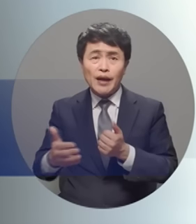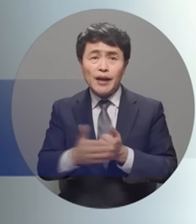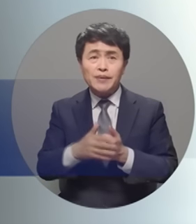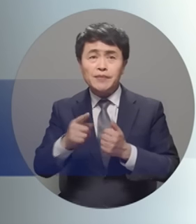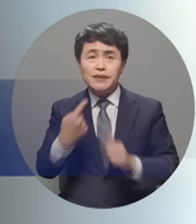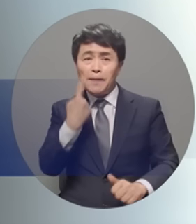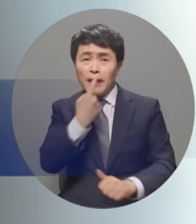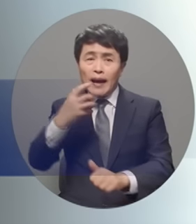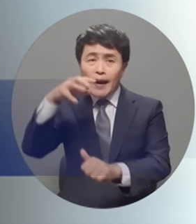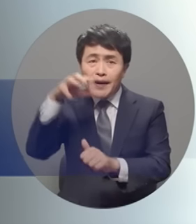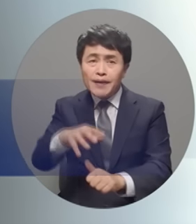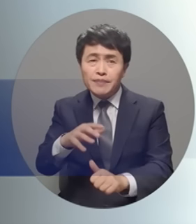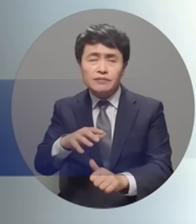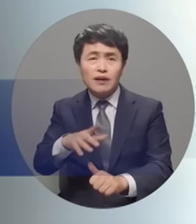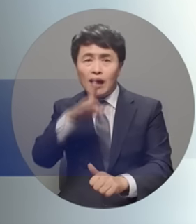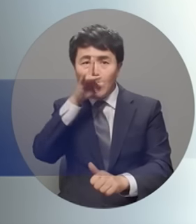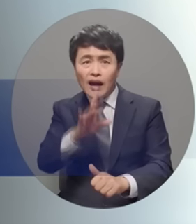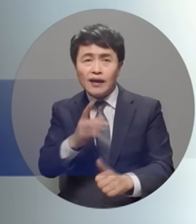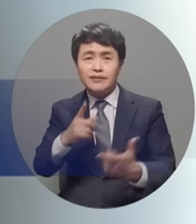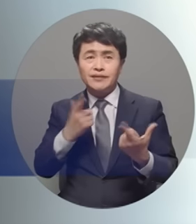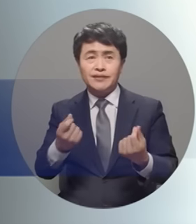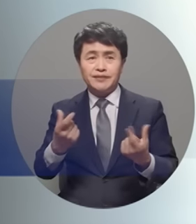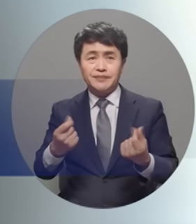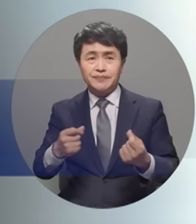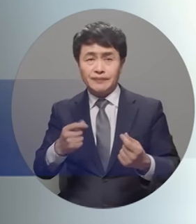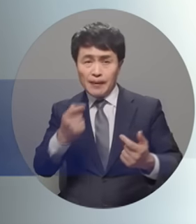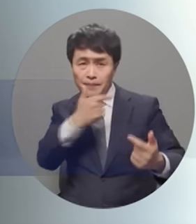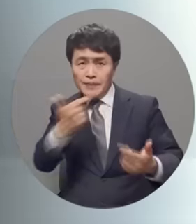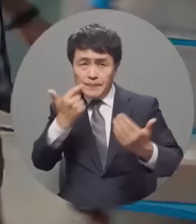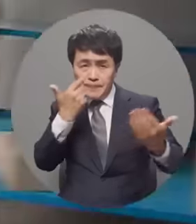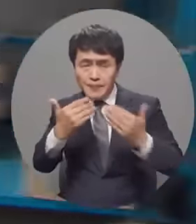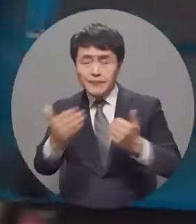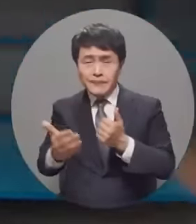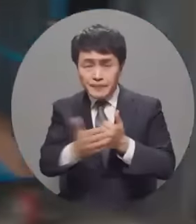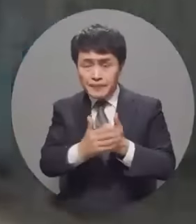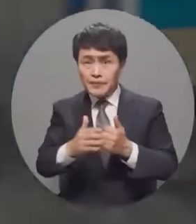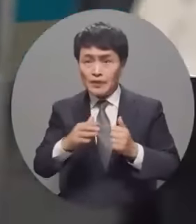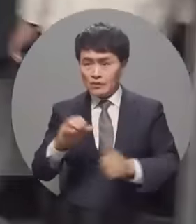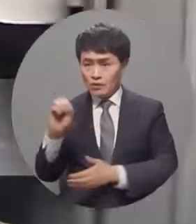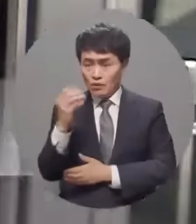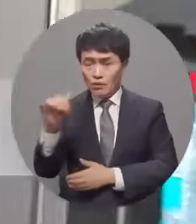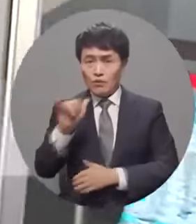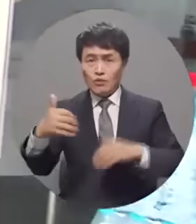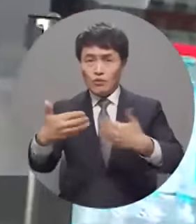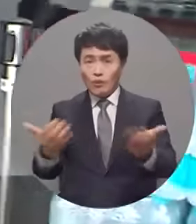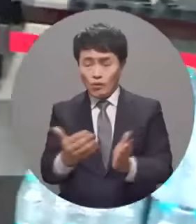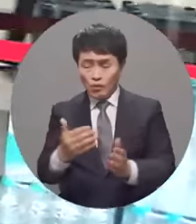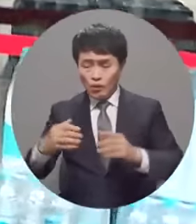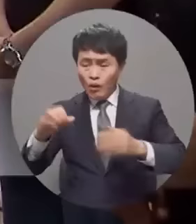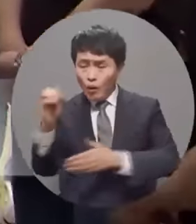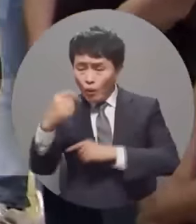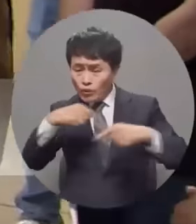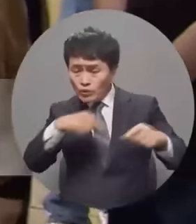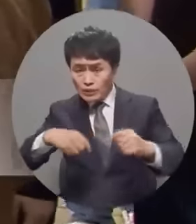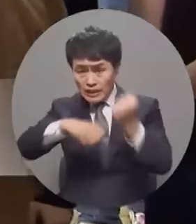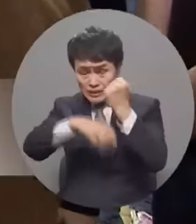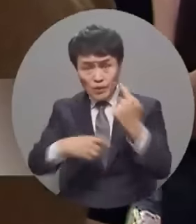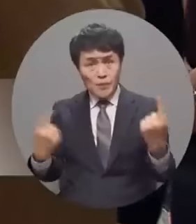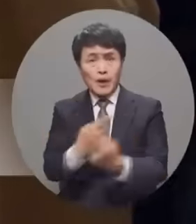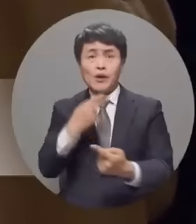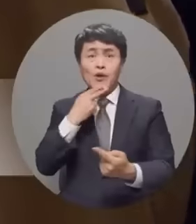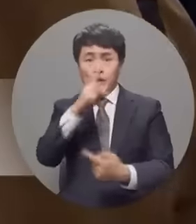because it's very obvious that this type of work should never happen. 전국 언론 노조는 언론 정책 기조를 바꿀 의사가 없는